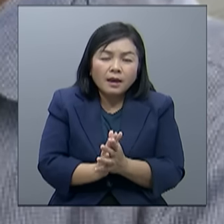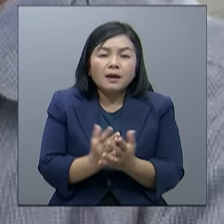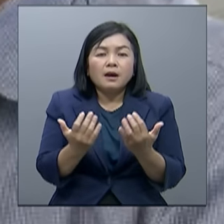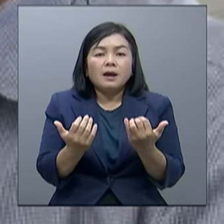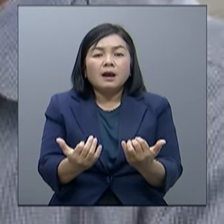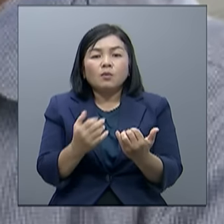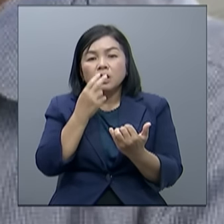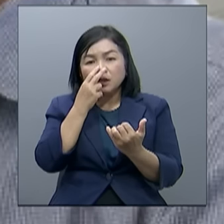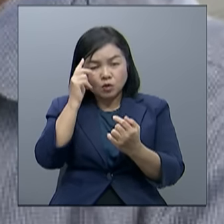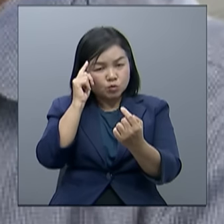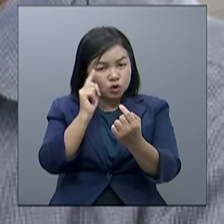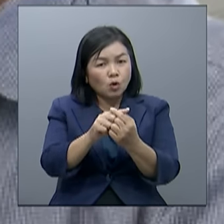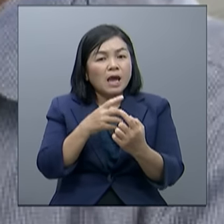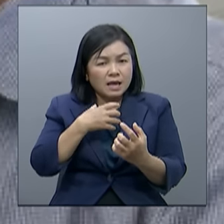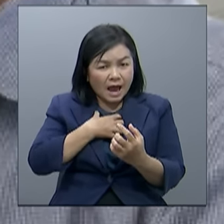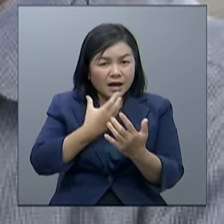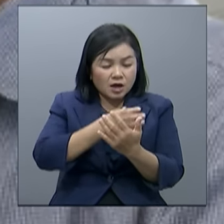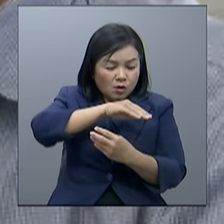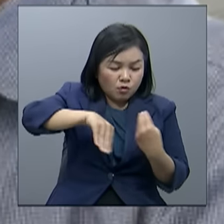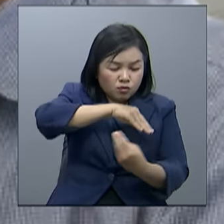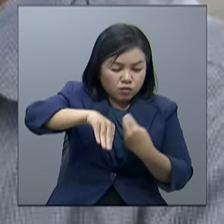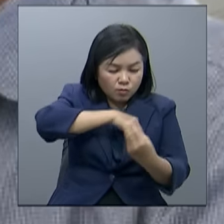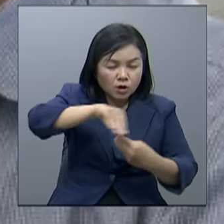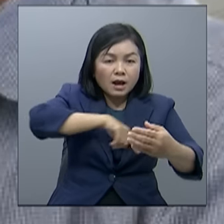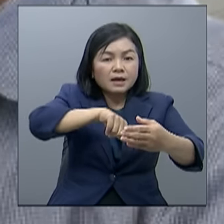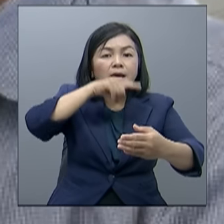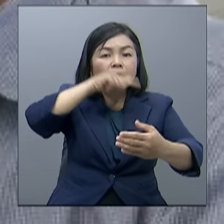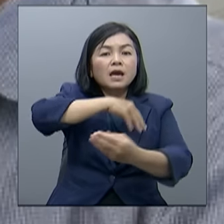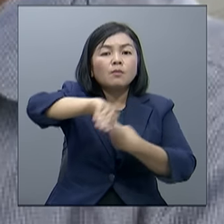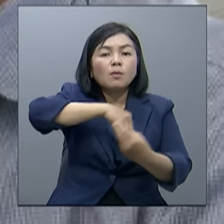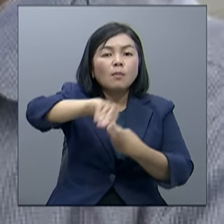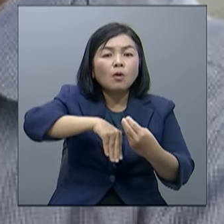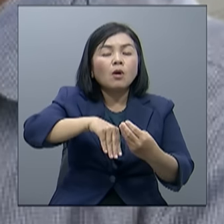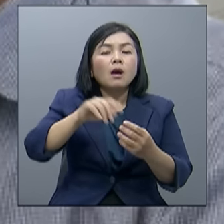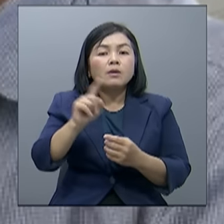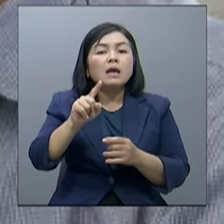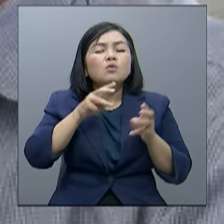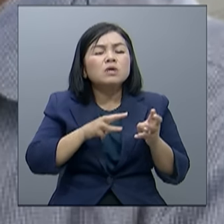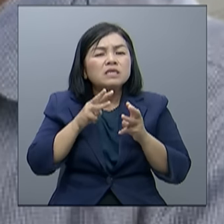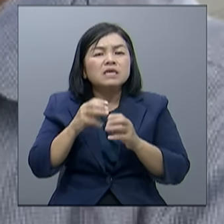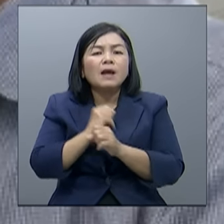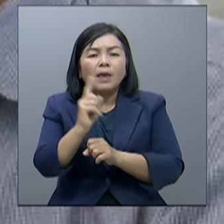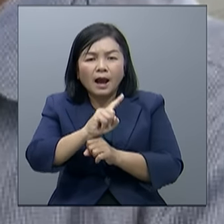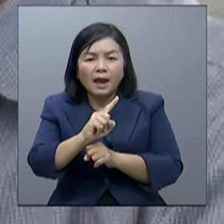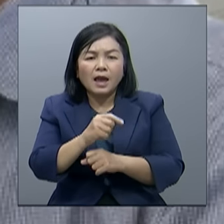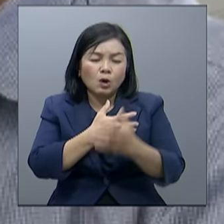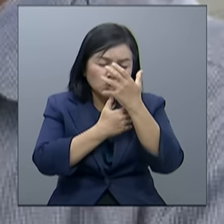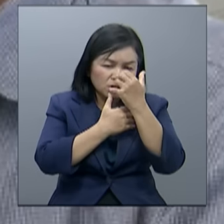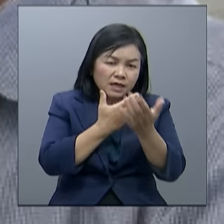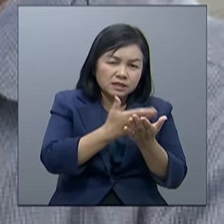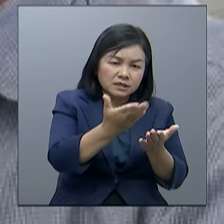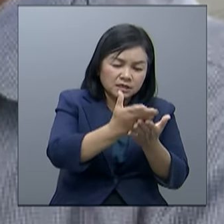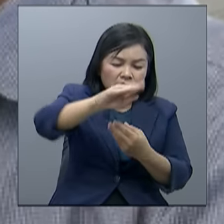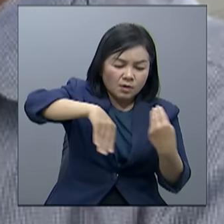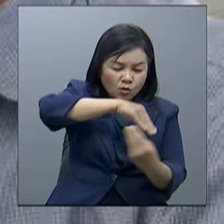รแต่โจทย์ของเราคือเราจะกระตุ้นเศรษฐกิจเพราะฉะนั้นเราต้องมียุทธศาสตร์ในการสร้างแรงจูงใจหรือว่ากลไกที่ทำให้เงินที่